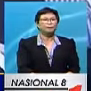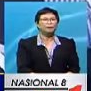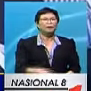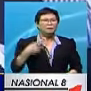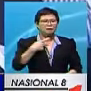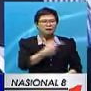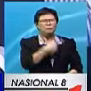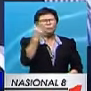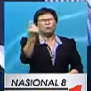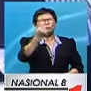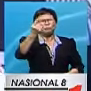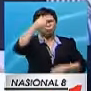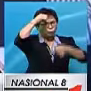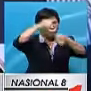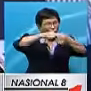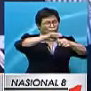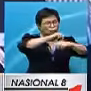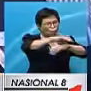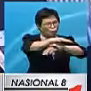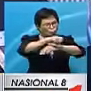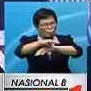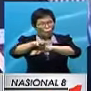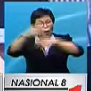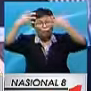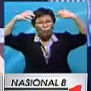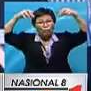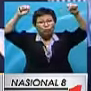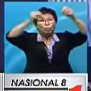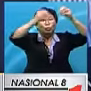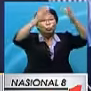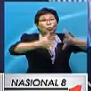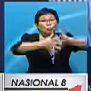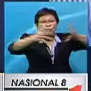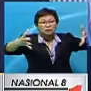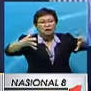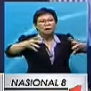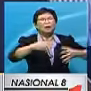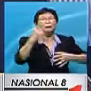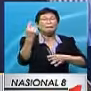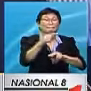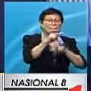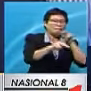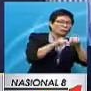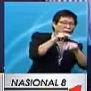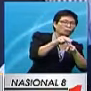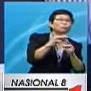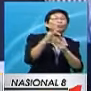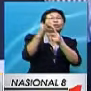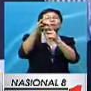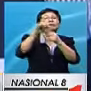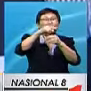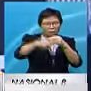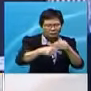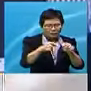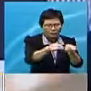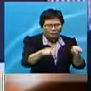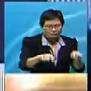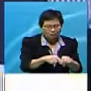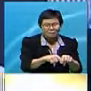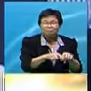dan kita sentiasa mengingatkan pengetua GUPSA supaya memantau, terutamanya yang berkaitan dengan